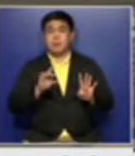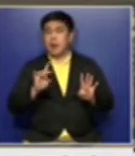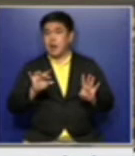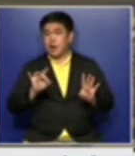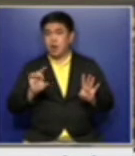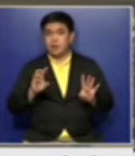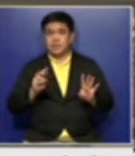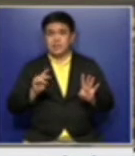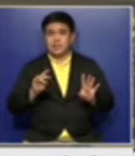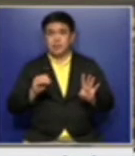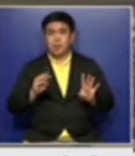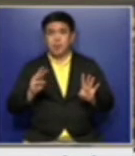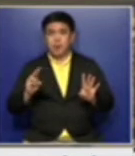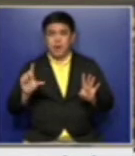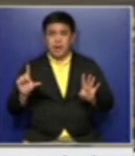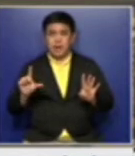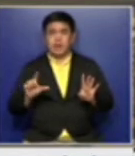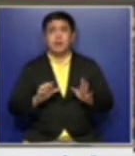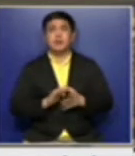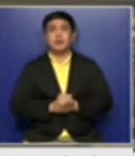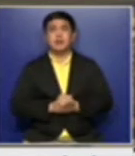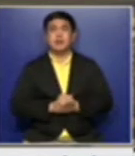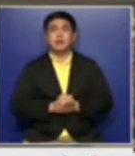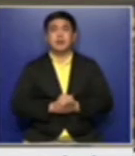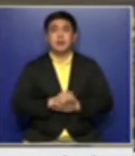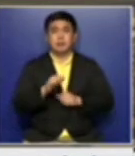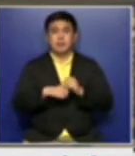496,876 ล้านบาทแต่ปีพ.ศ.